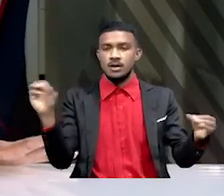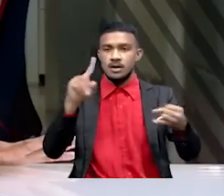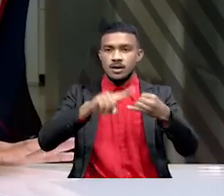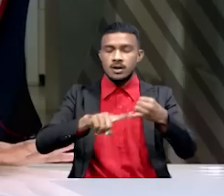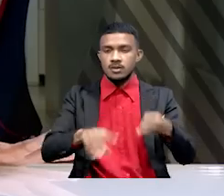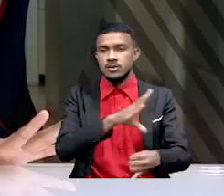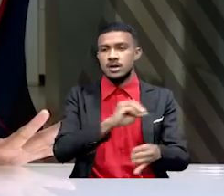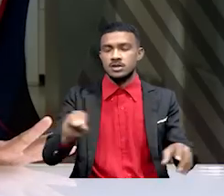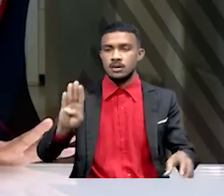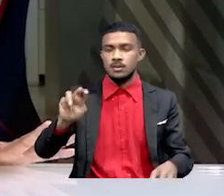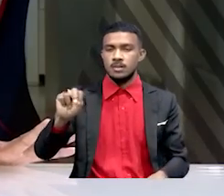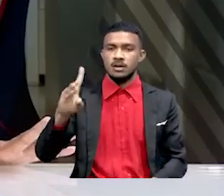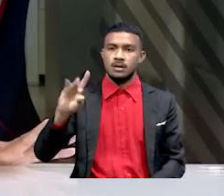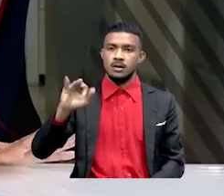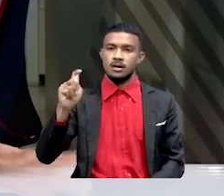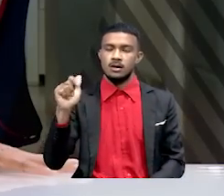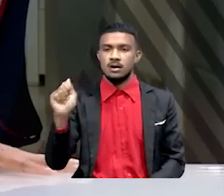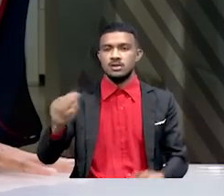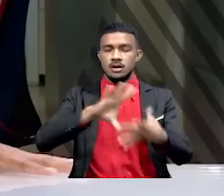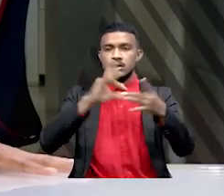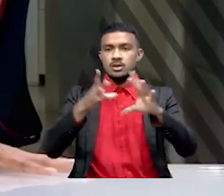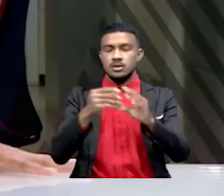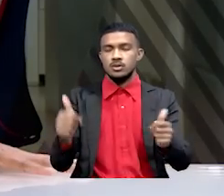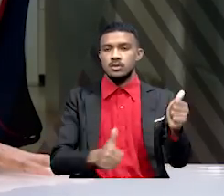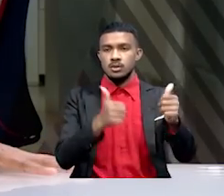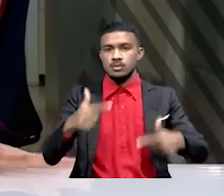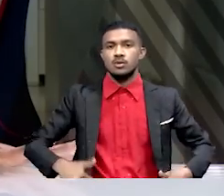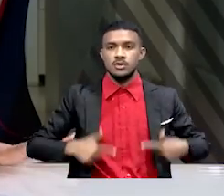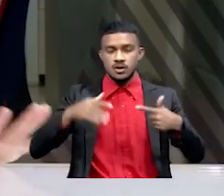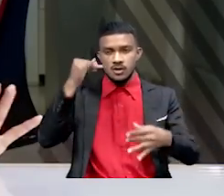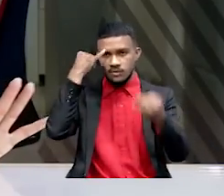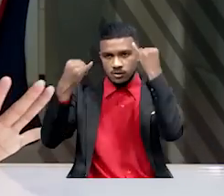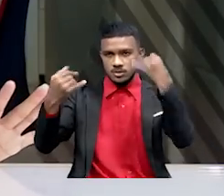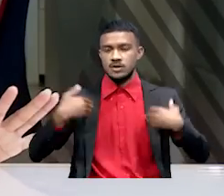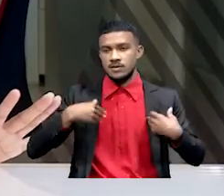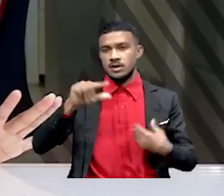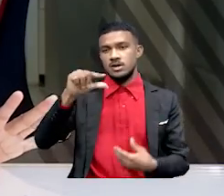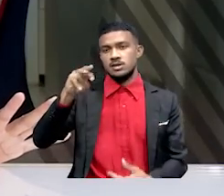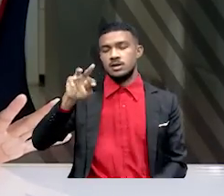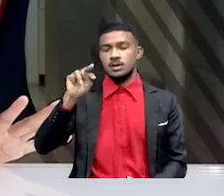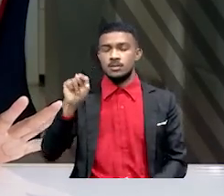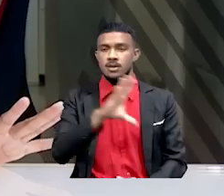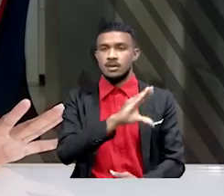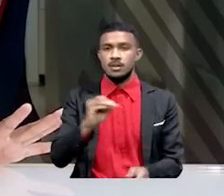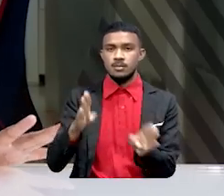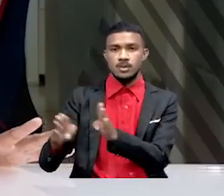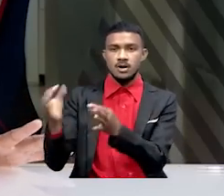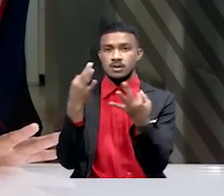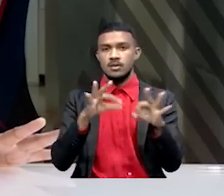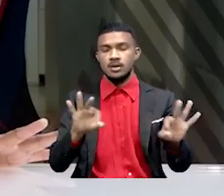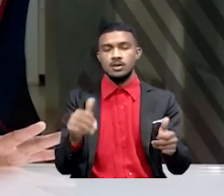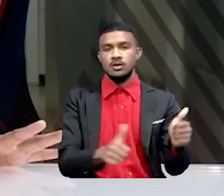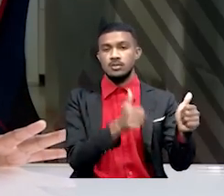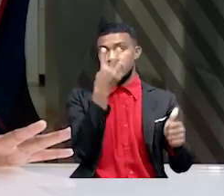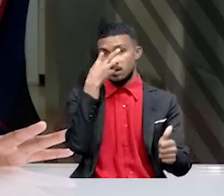Jesus ni aik na noik murish ne be hak tuir maita, lehu sipakote informasaung ne be ekipa kobertura GMN preparona. Tuir